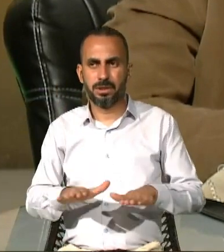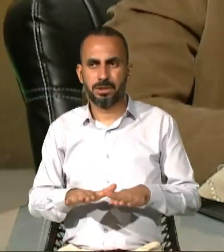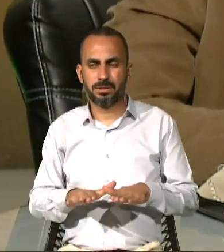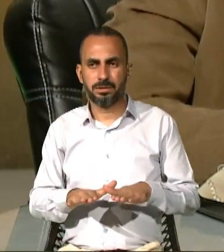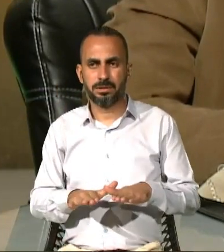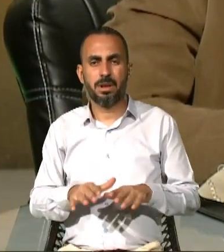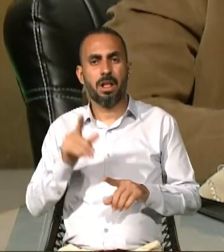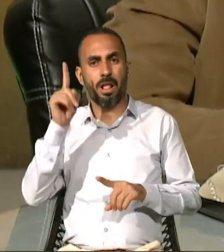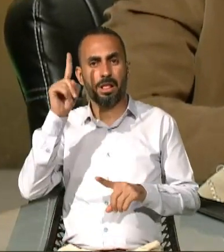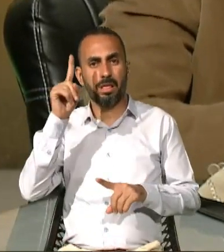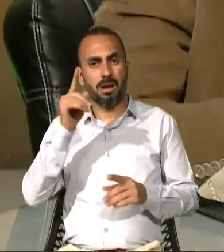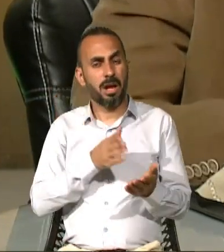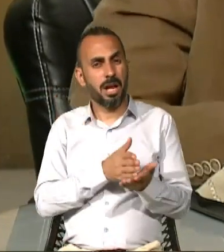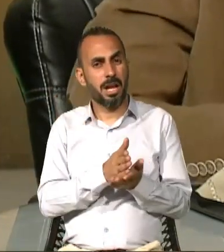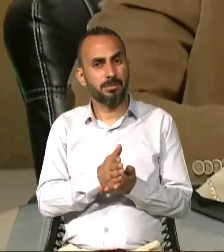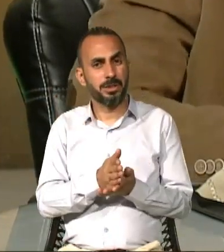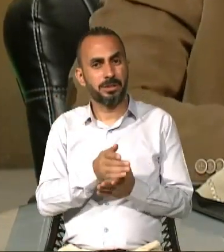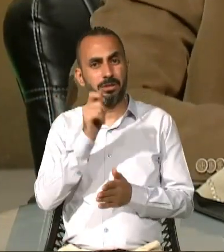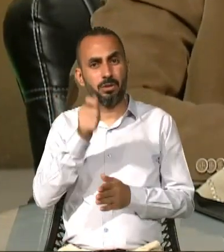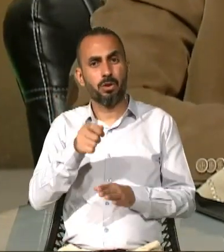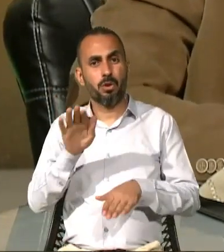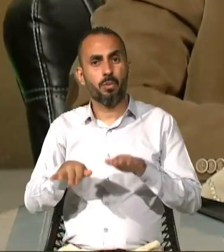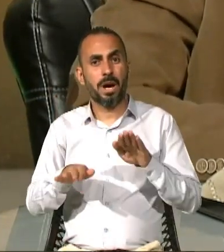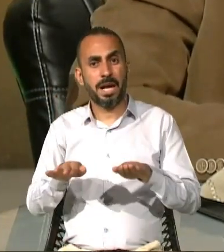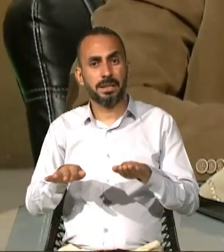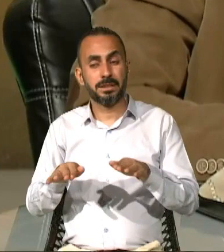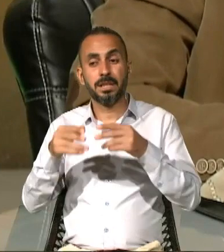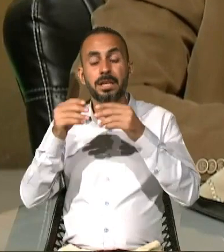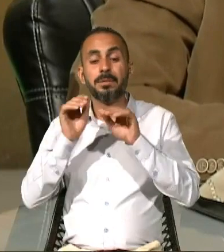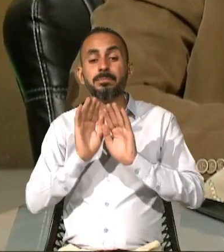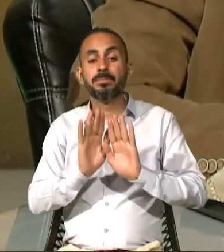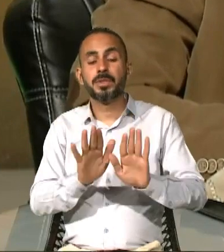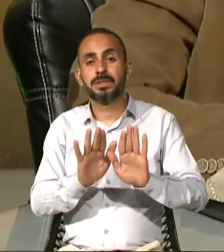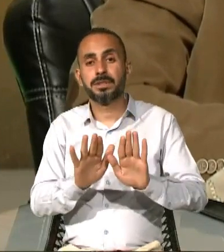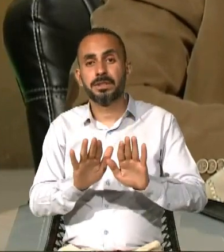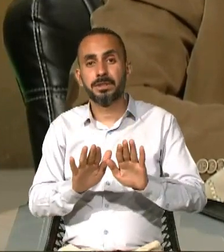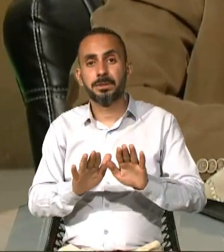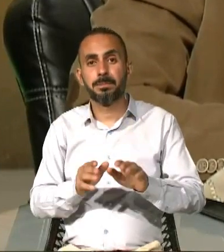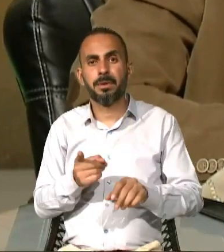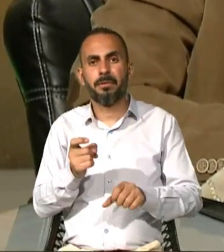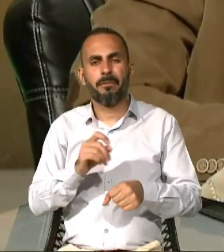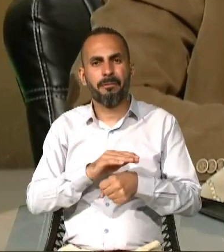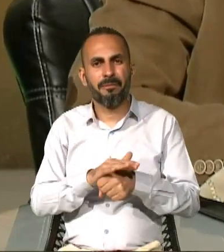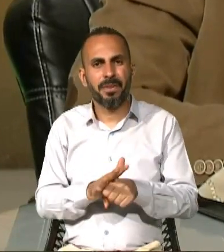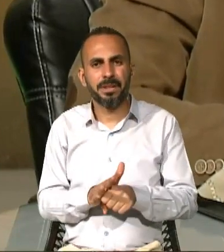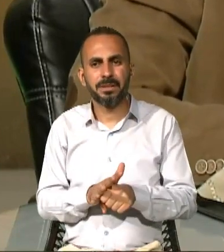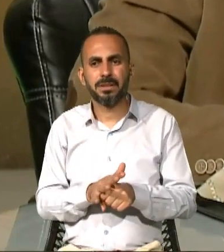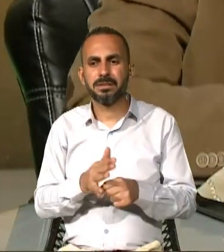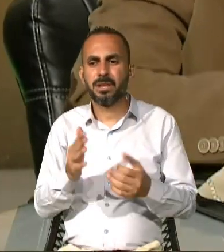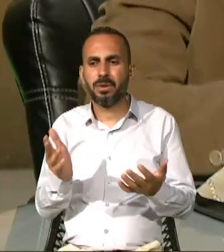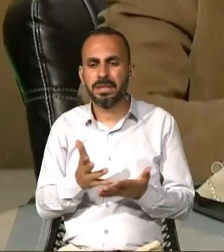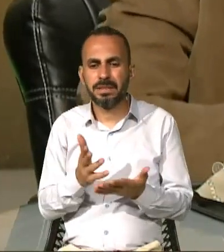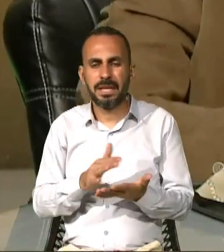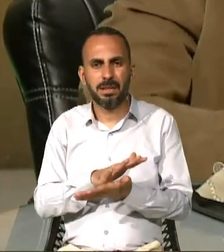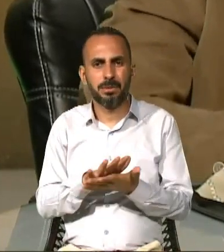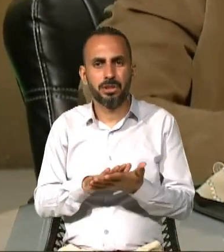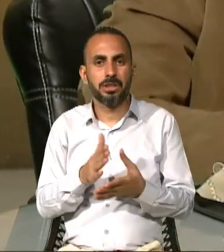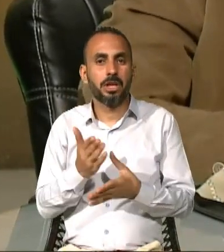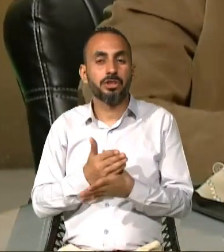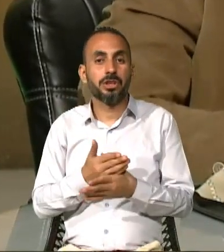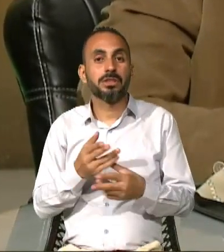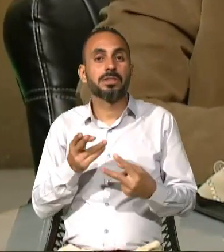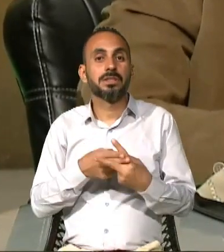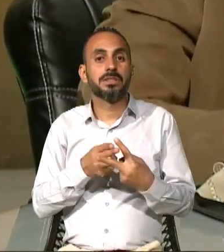وعادل بيسمح بيدي اصول عشان الناس ترجع تتوب وتقدر العمل على الصليب لانه دمه دم غالي، فكيف ننجو